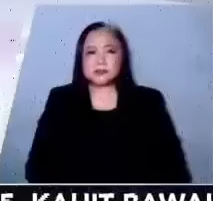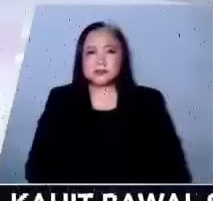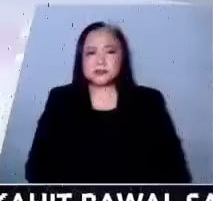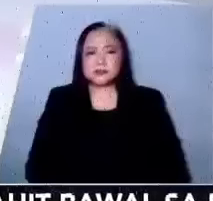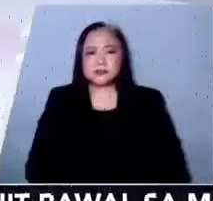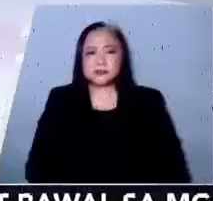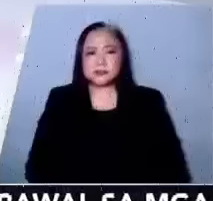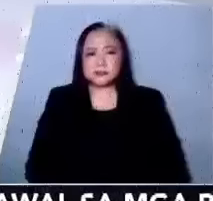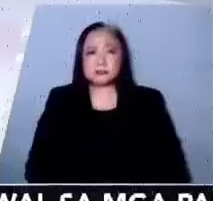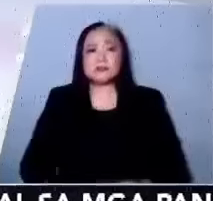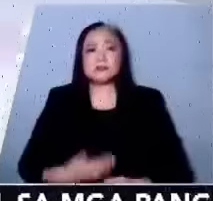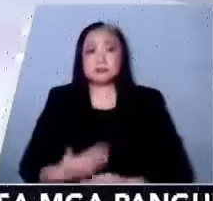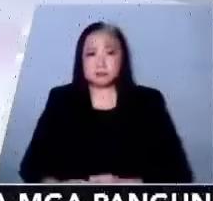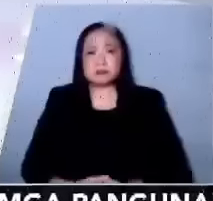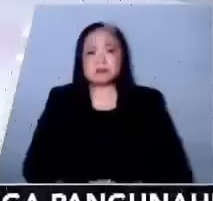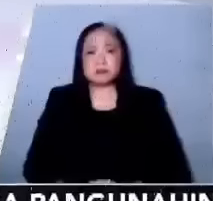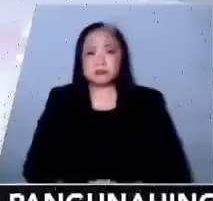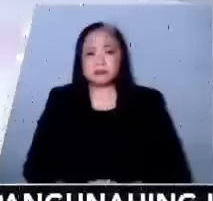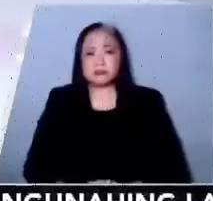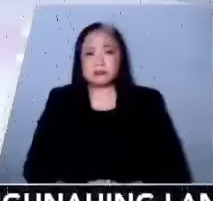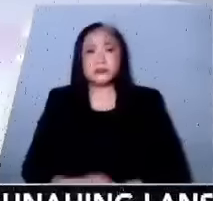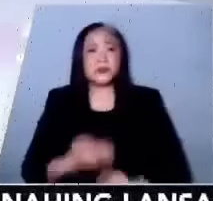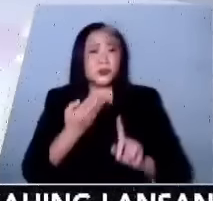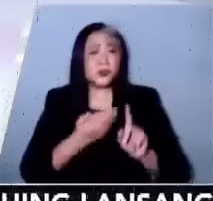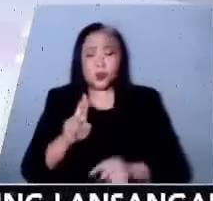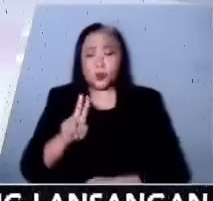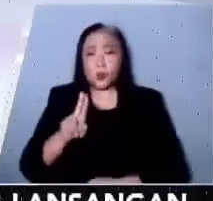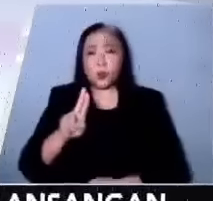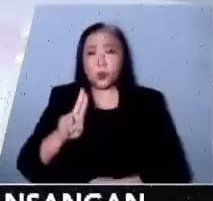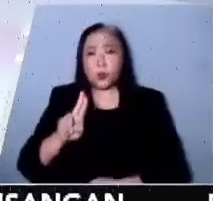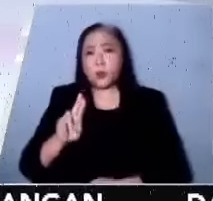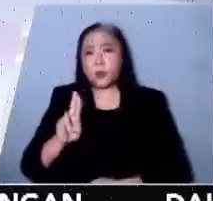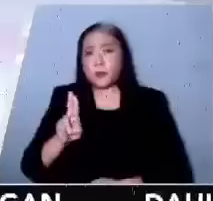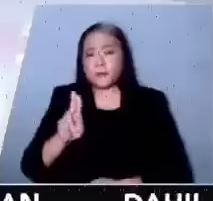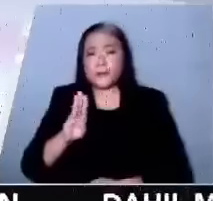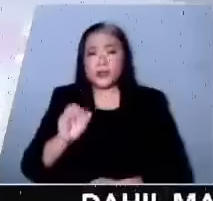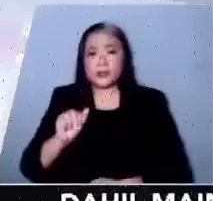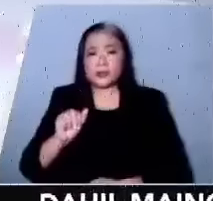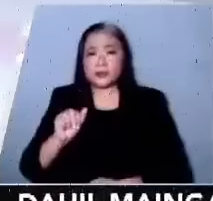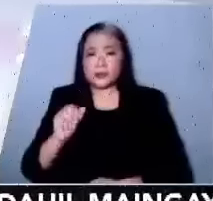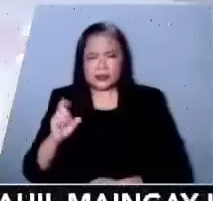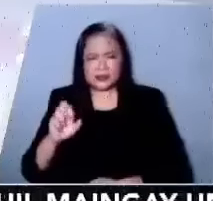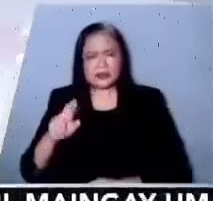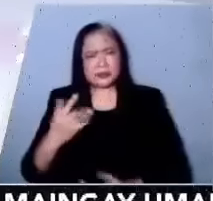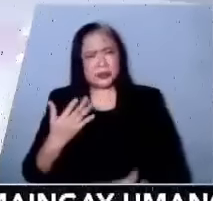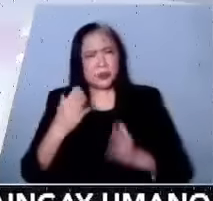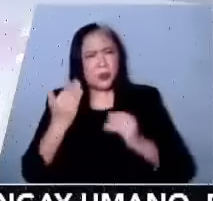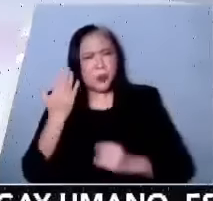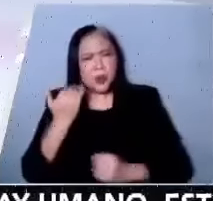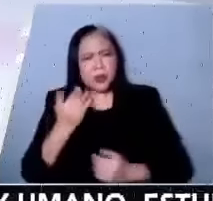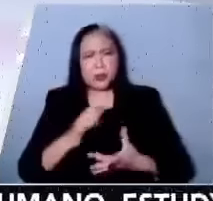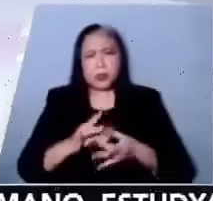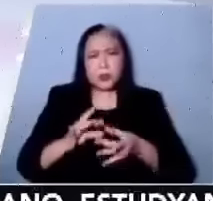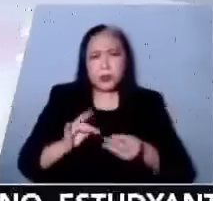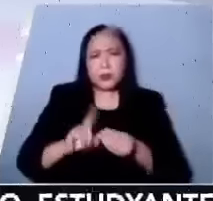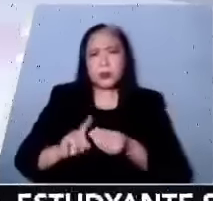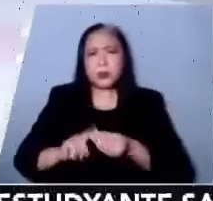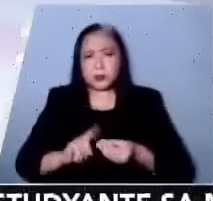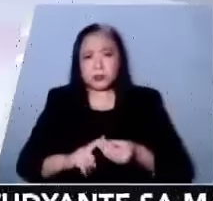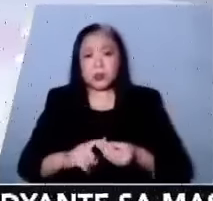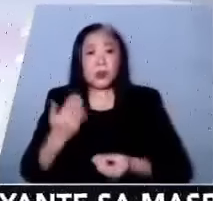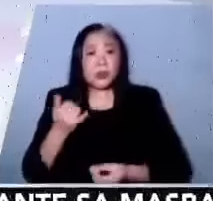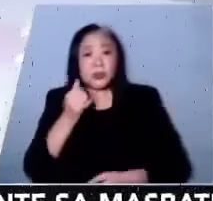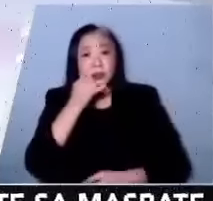Ikinalungkot ni Black Rider star Ruru Madrid ang mga sumulpot na usap-usapan matapos makuna ng video ang co-star na si Rio Loxin